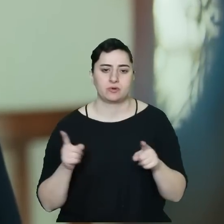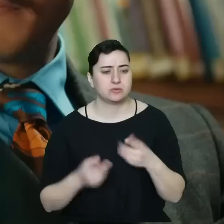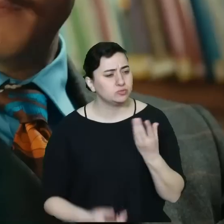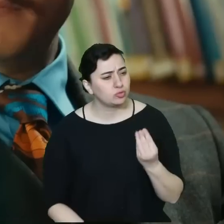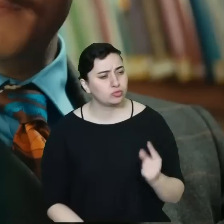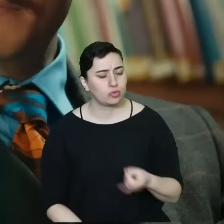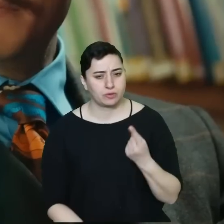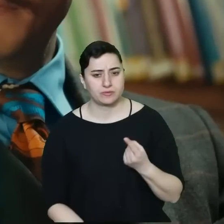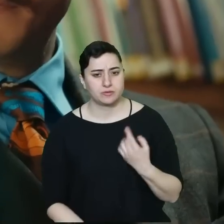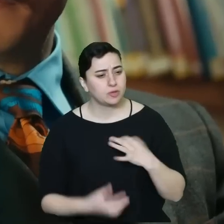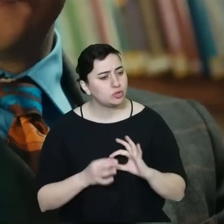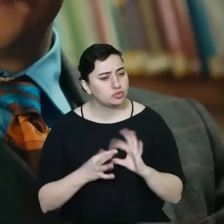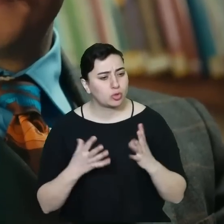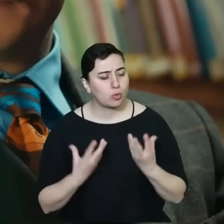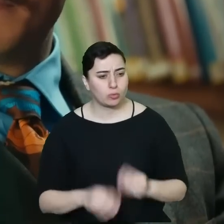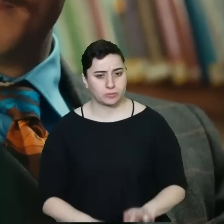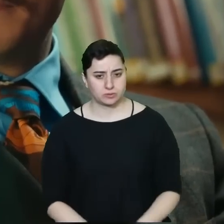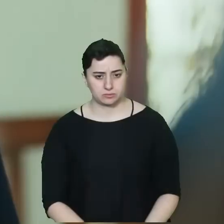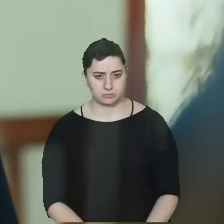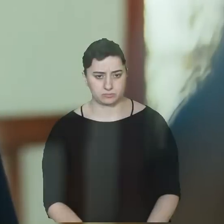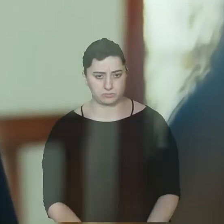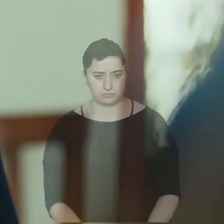ya? Çözemedim gitti.